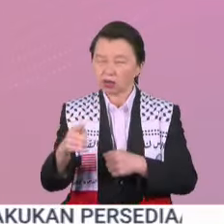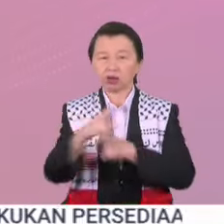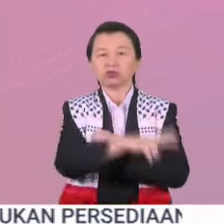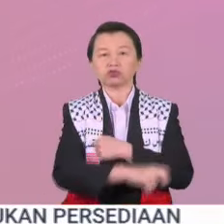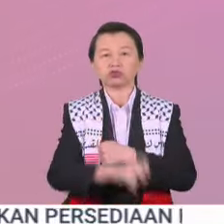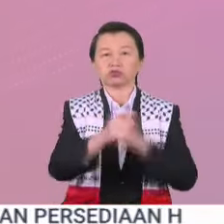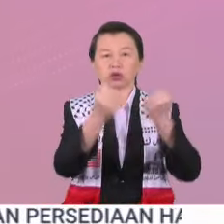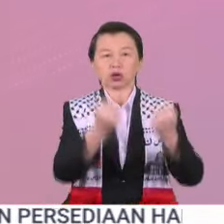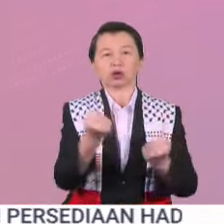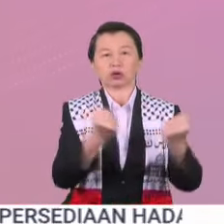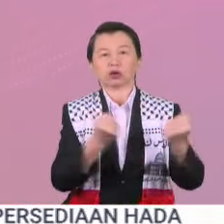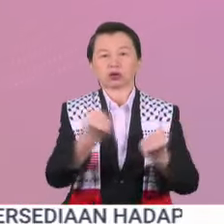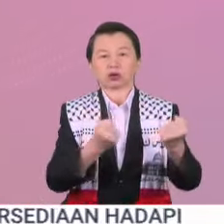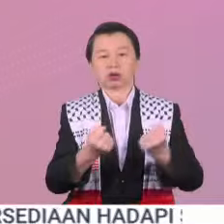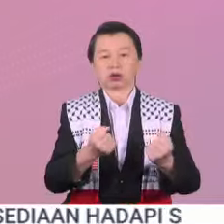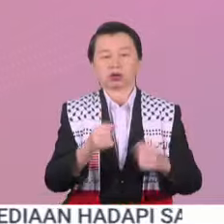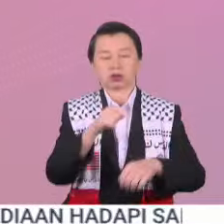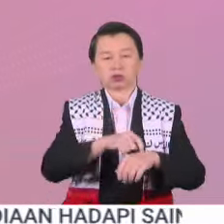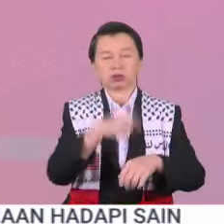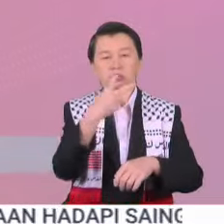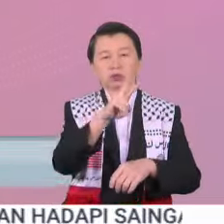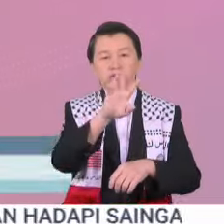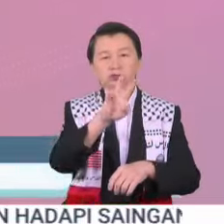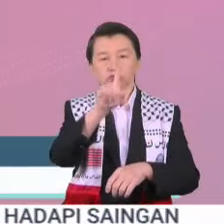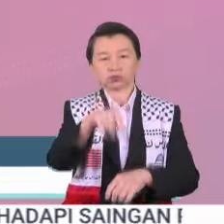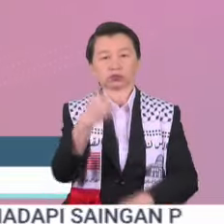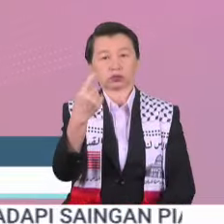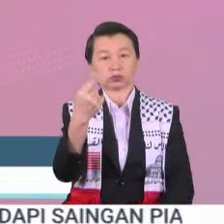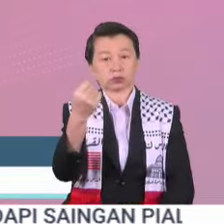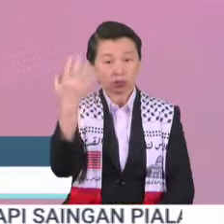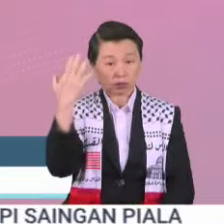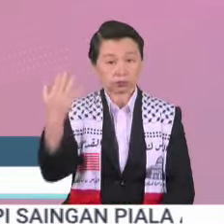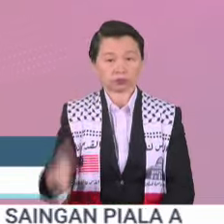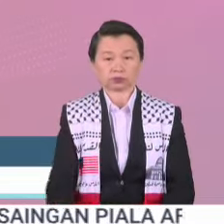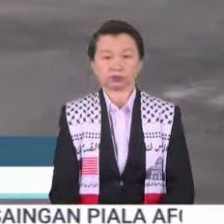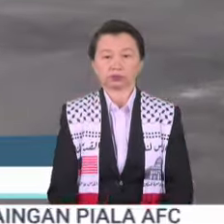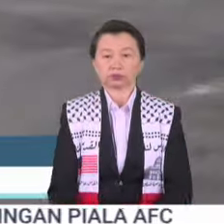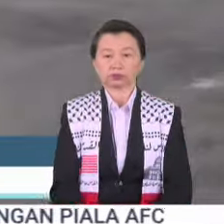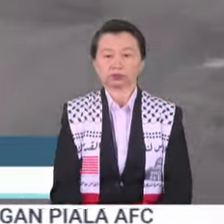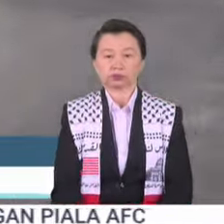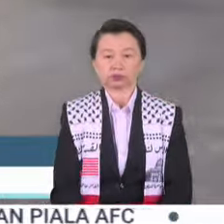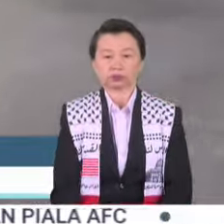merompak seorang pemandu kenderaan e-hailing pada 27 November lalu.